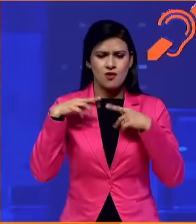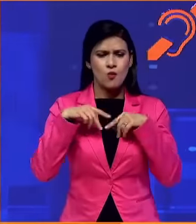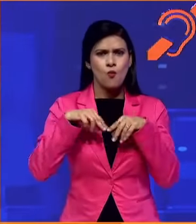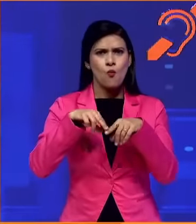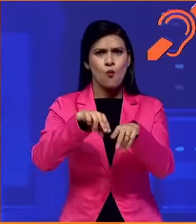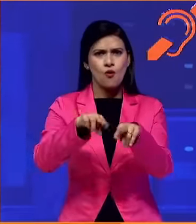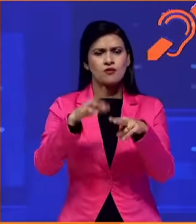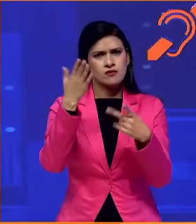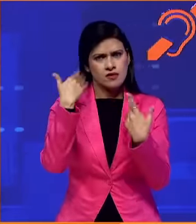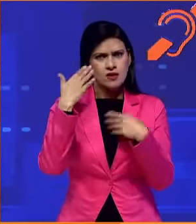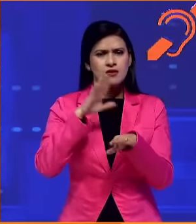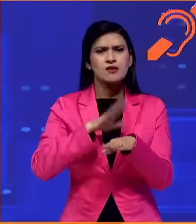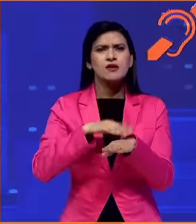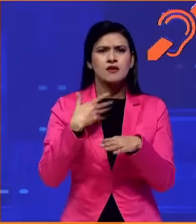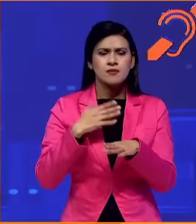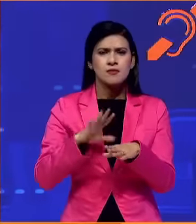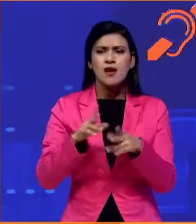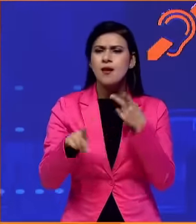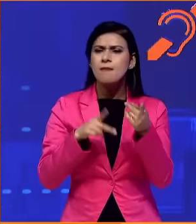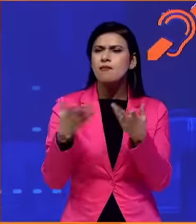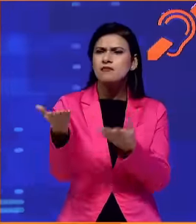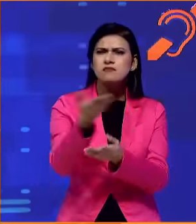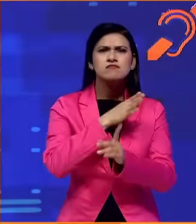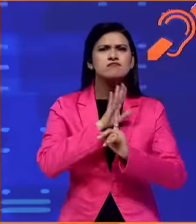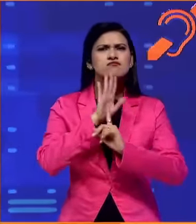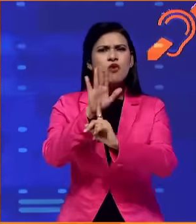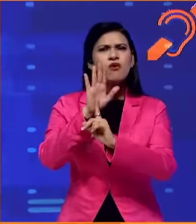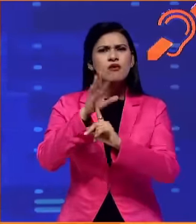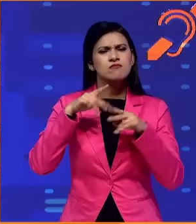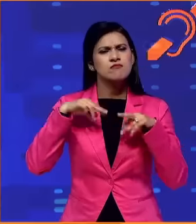निकाला,मैंपैदलचला।मैं जनताकेबीचगयाऔरमैंचाहताथाकिहम